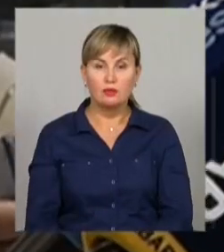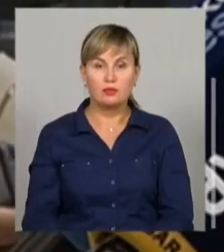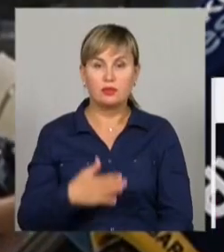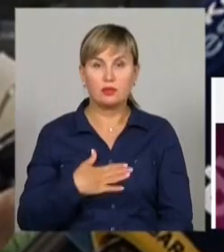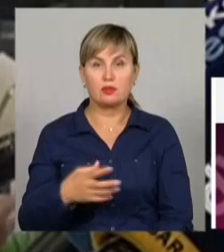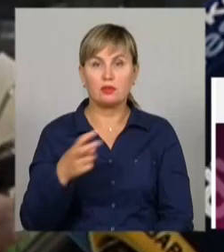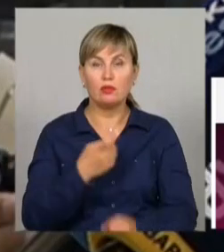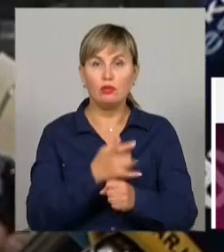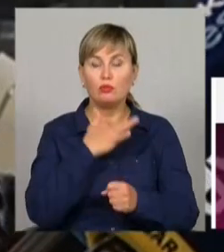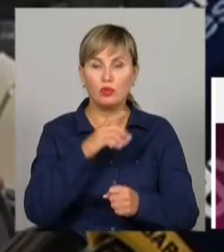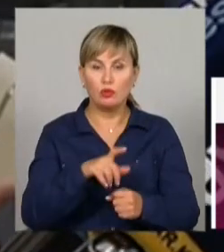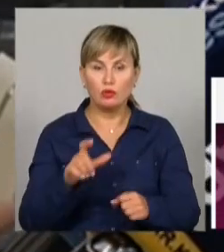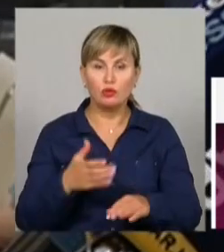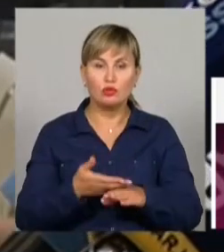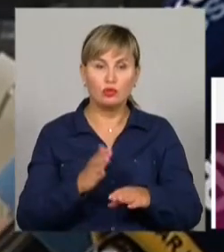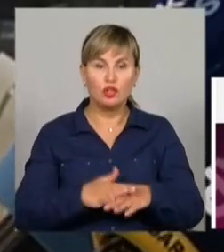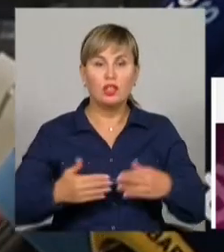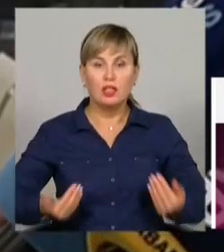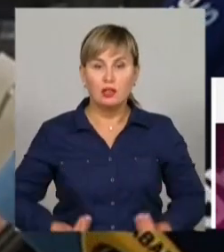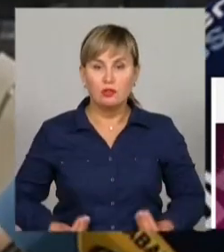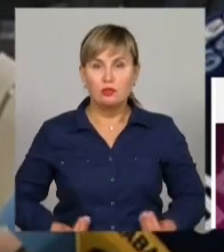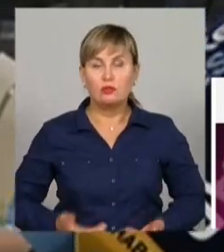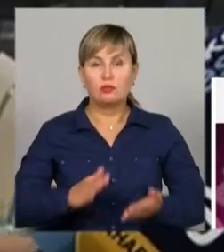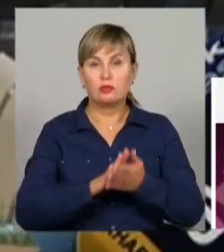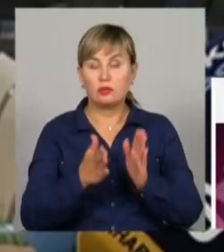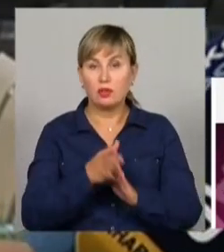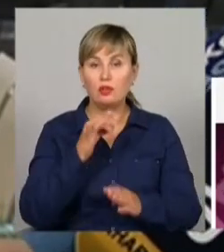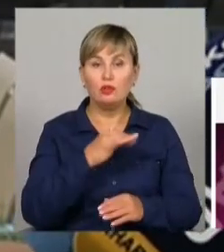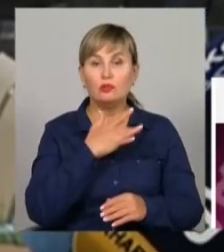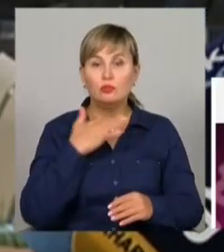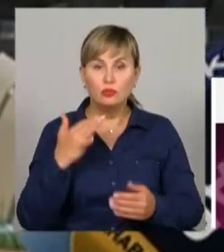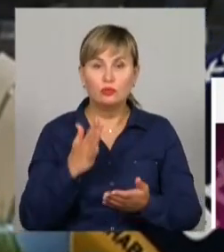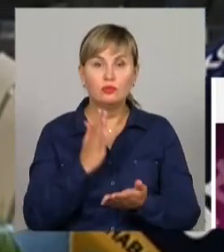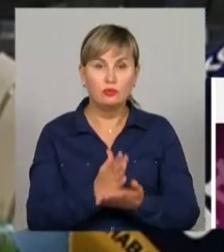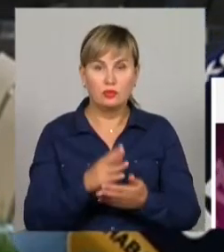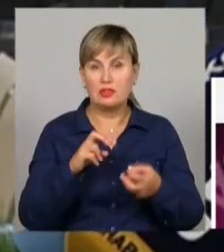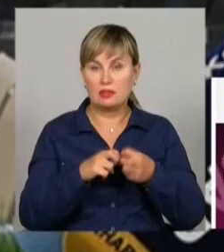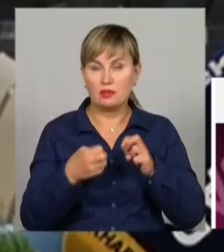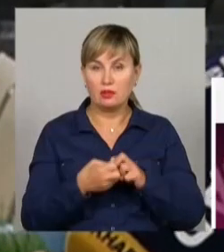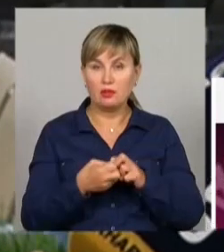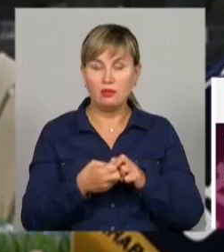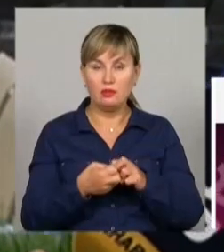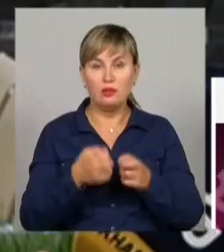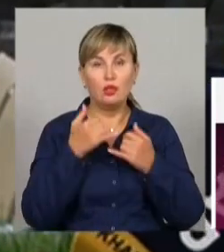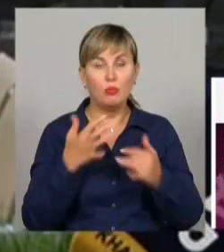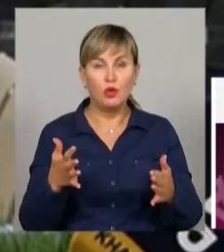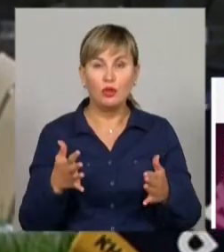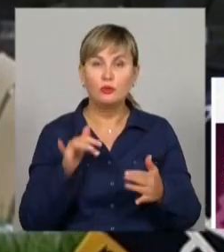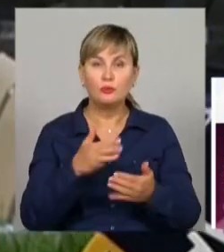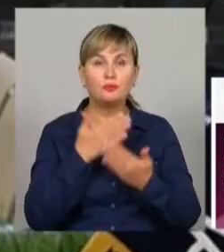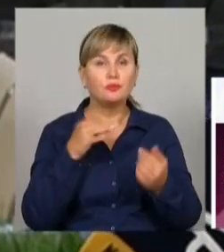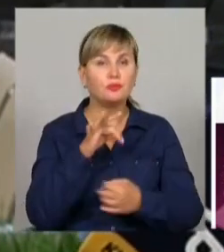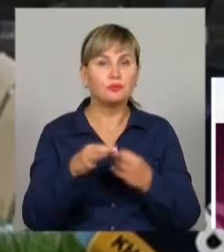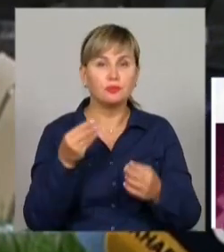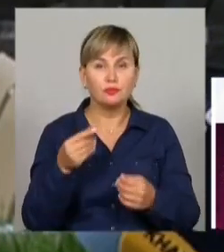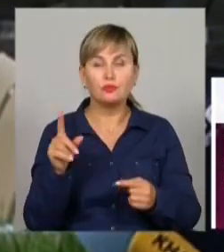много людей в тяжелых жизненных ситуациях. И у многих есть проблема, допустим, они не могут, у них нет лишних денег для